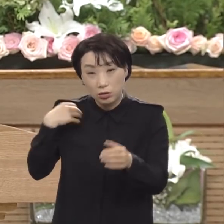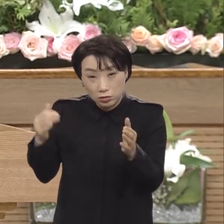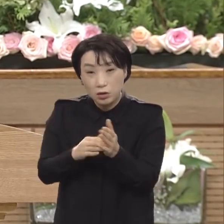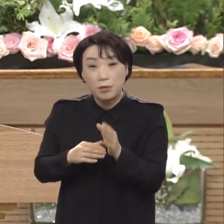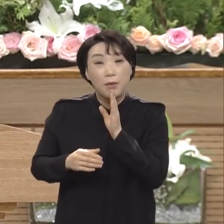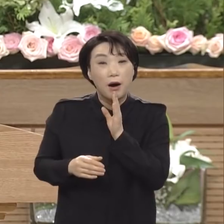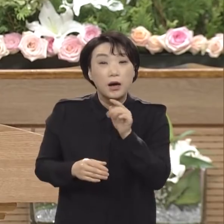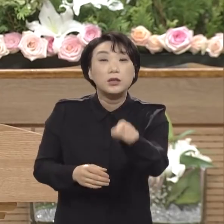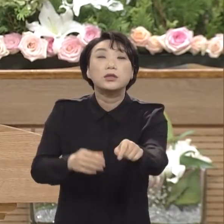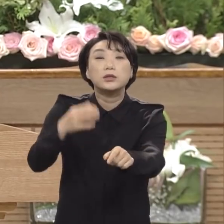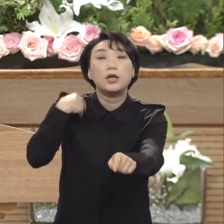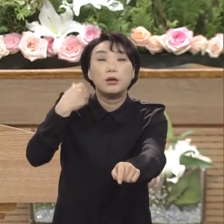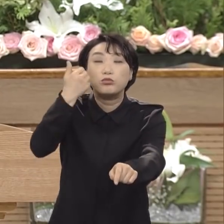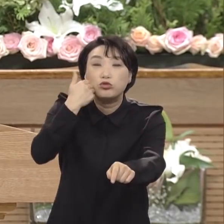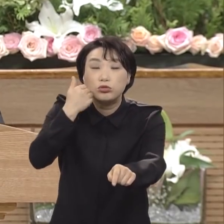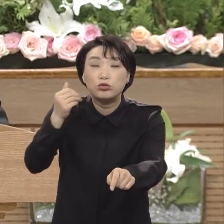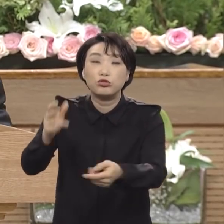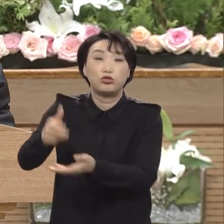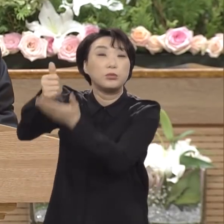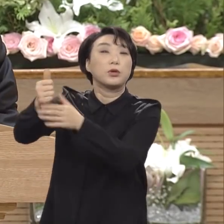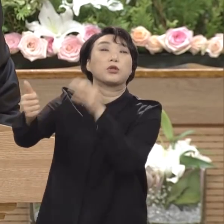질 테니 전하라는 거야.